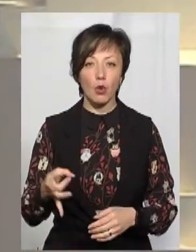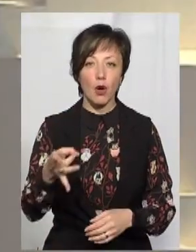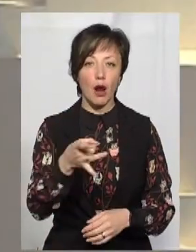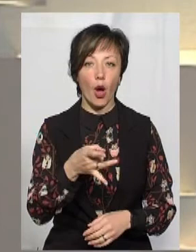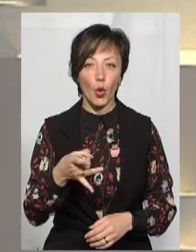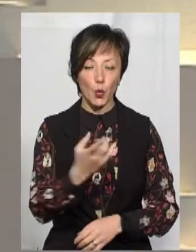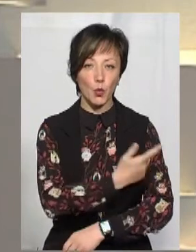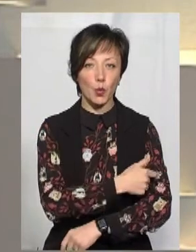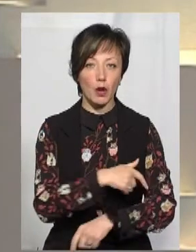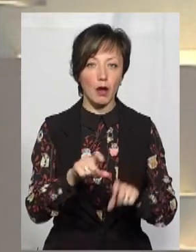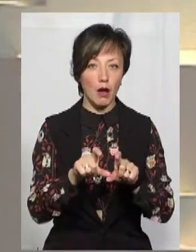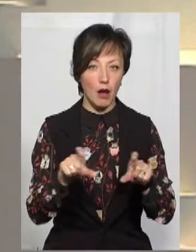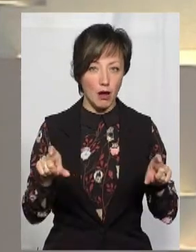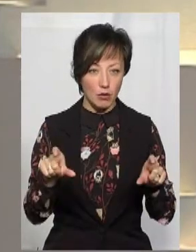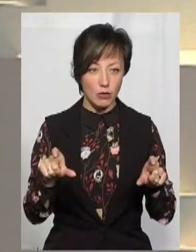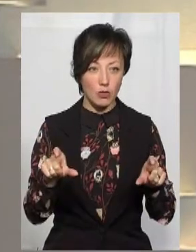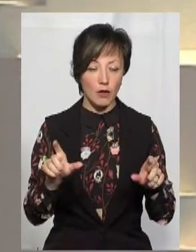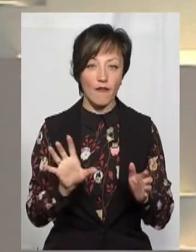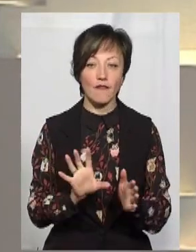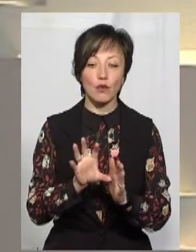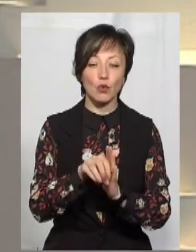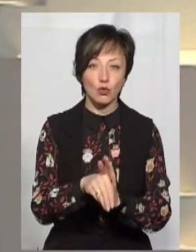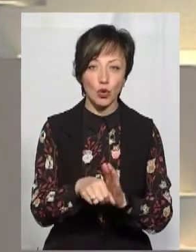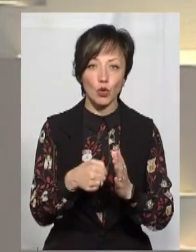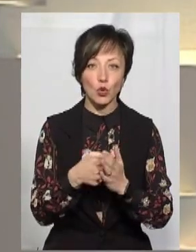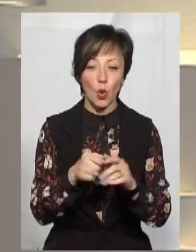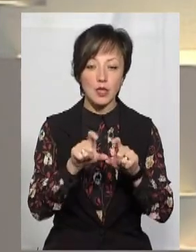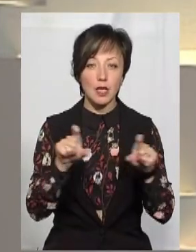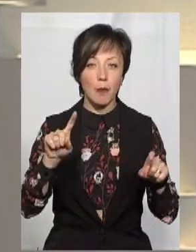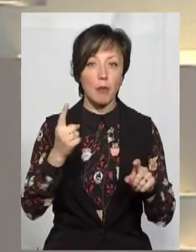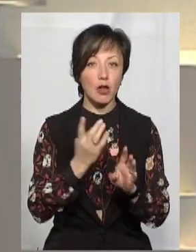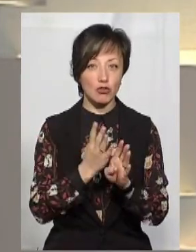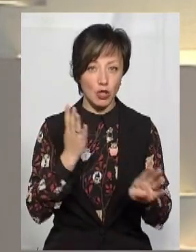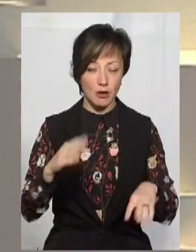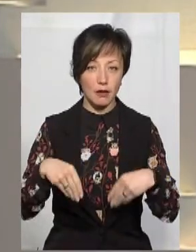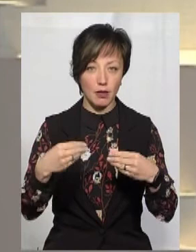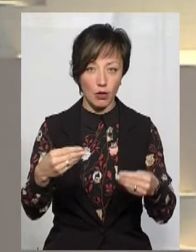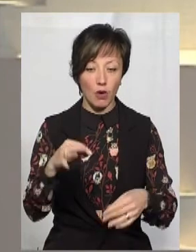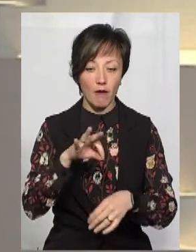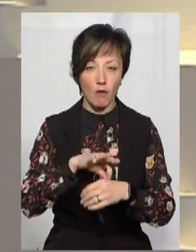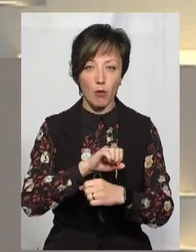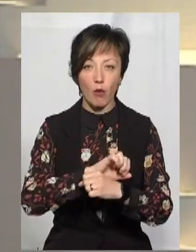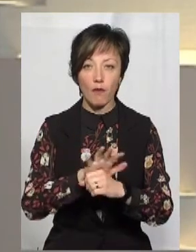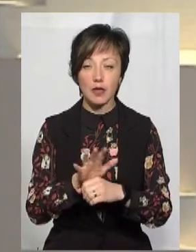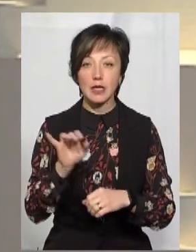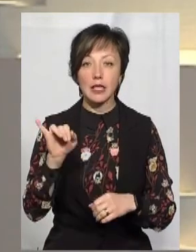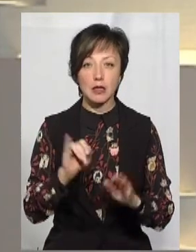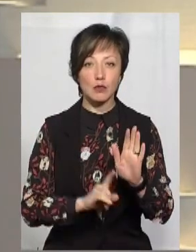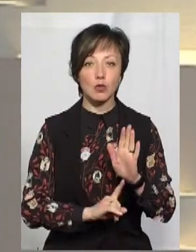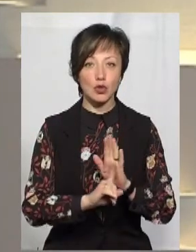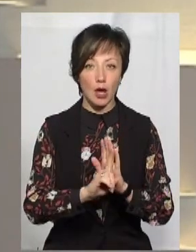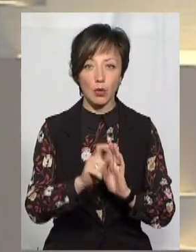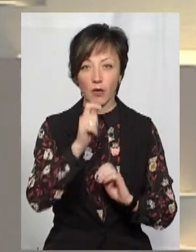районну лікарню, нагадую, включено до переліку медзакладів першої черги, що дає допомогу хворим ковід. І з